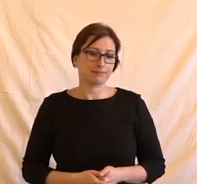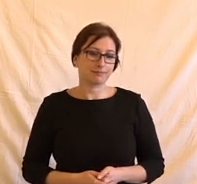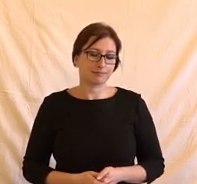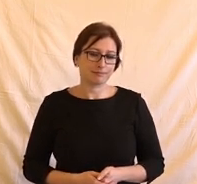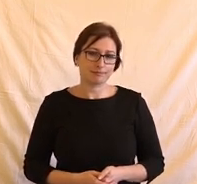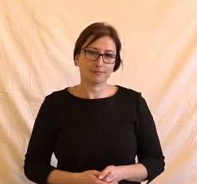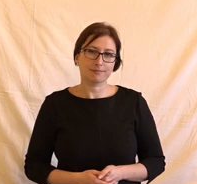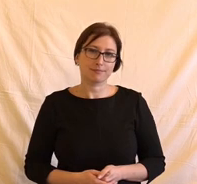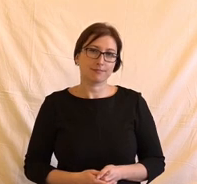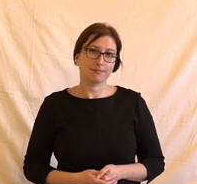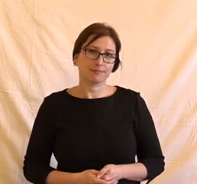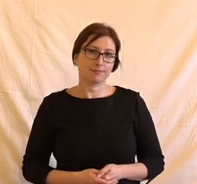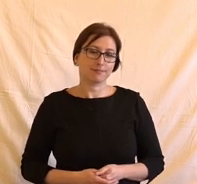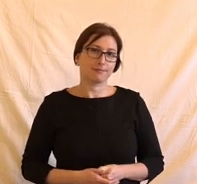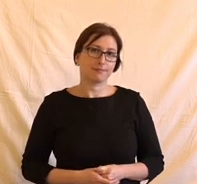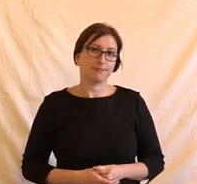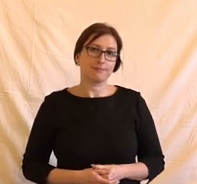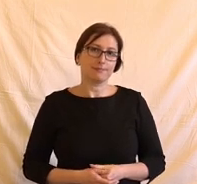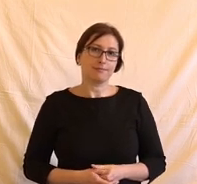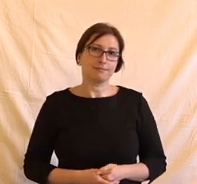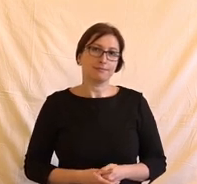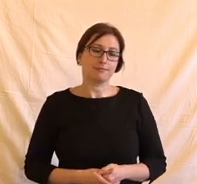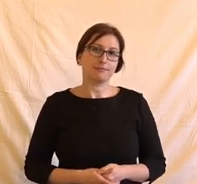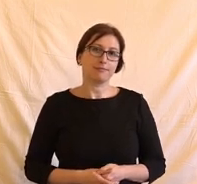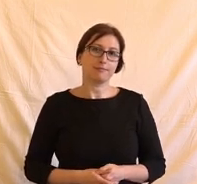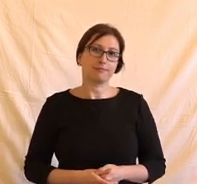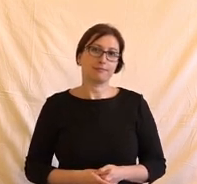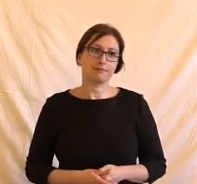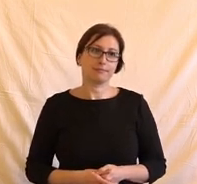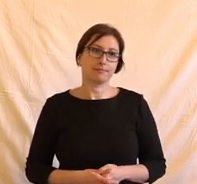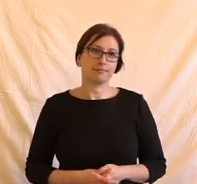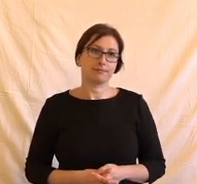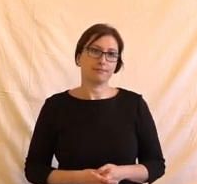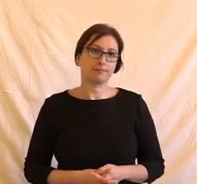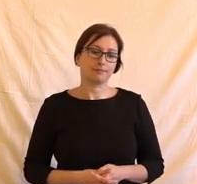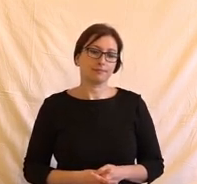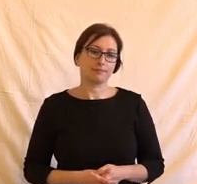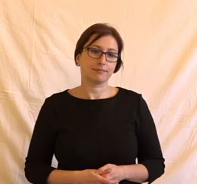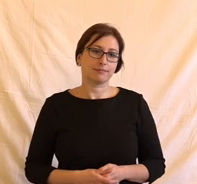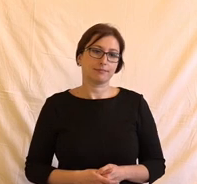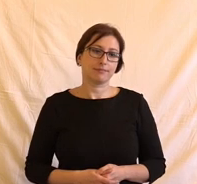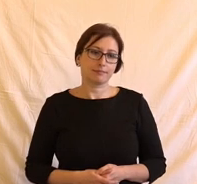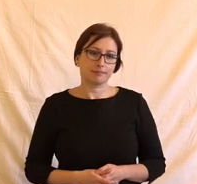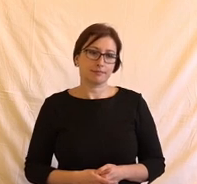to sell soft drinks and things like that. Certainly Norwegian kids like to do that,